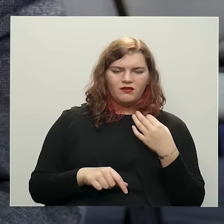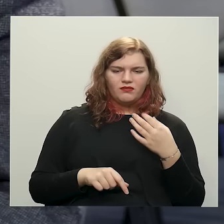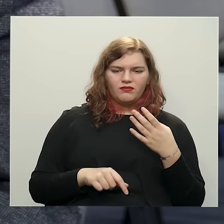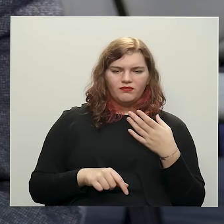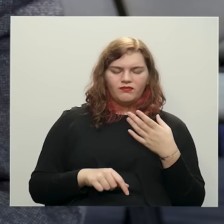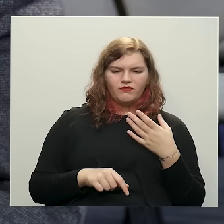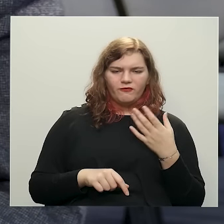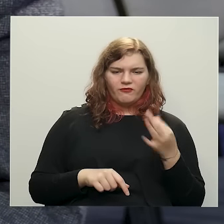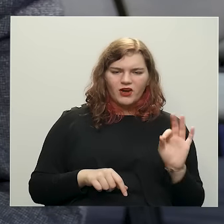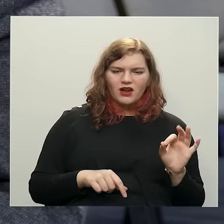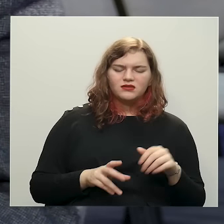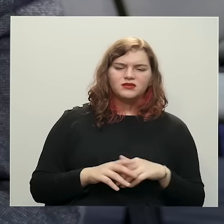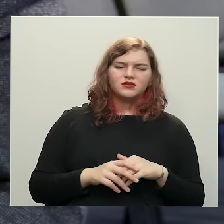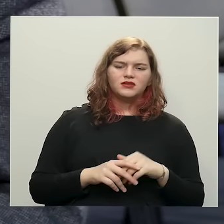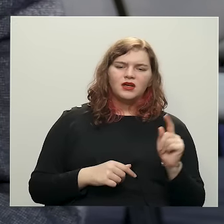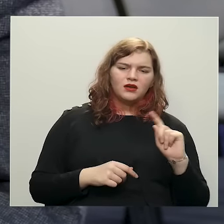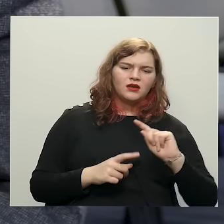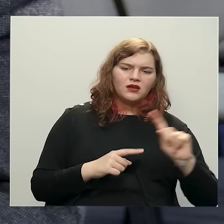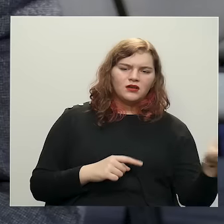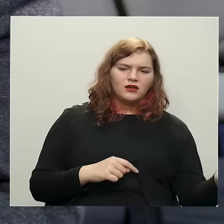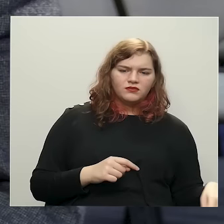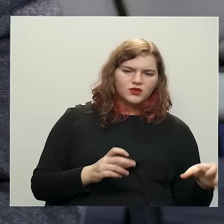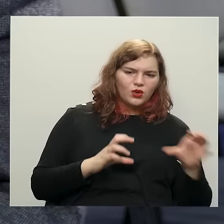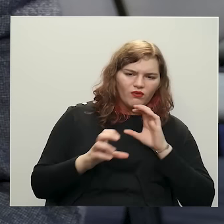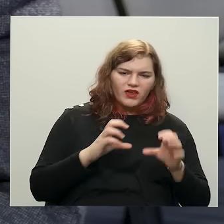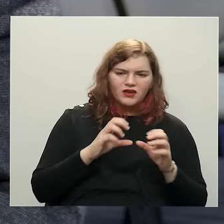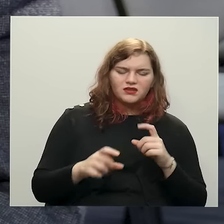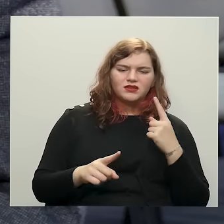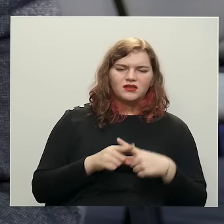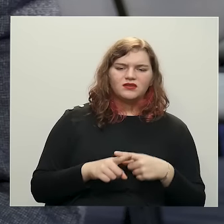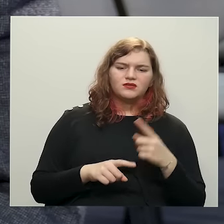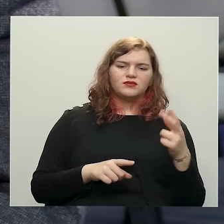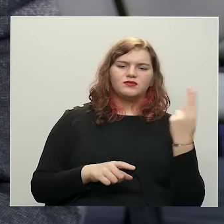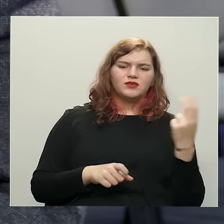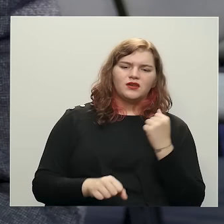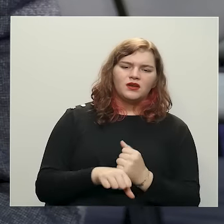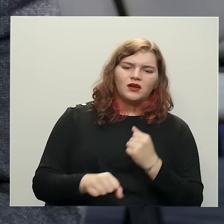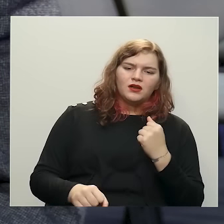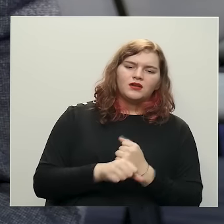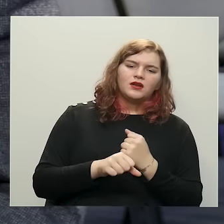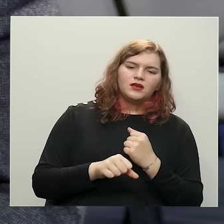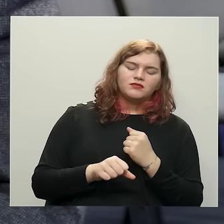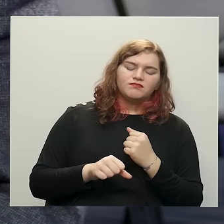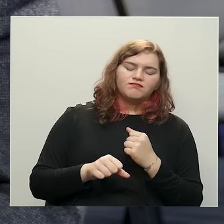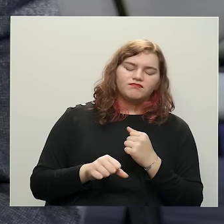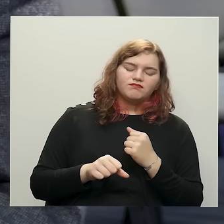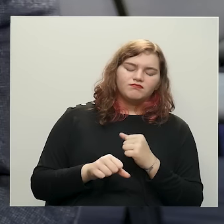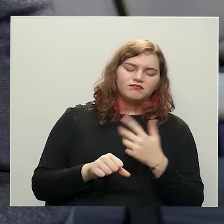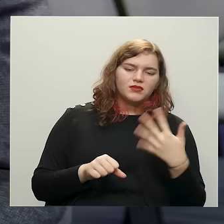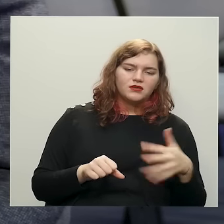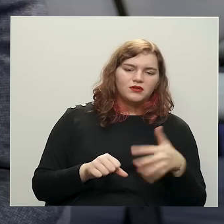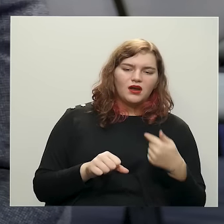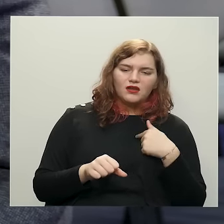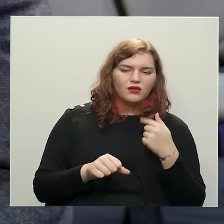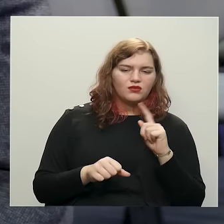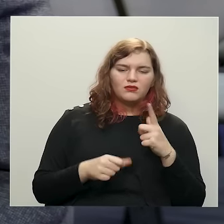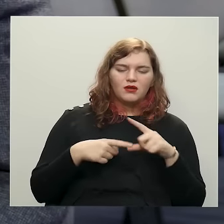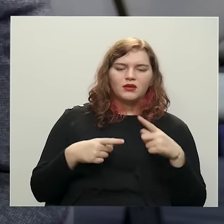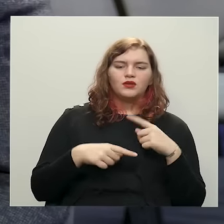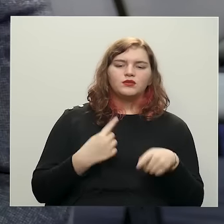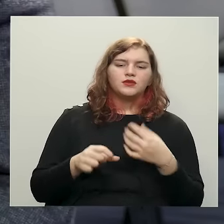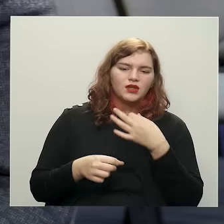ne-am dus la... V-am spus unde. La conferință. Da. Și acolo Dumnezeu a lucrat într-un chip extraordinar.